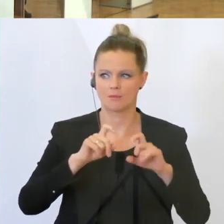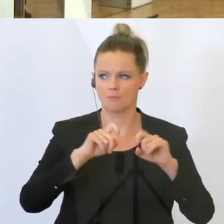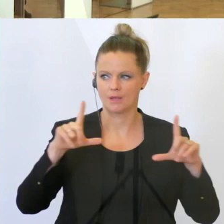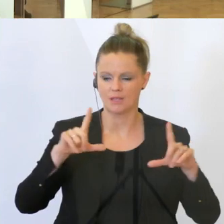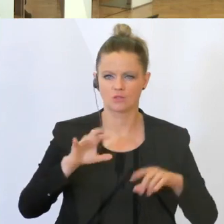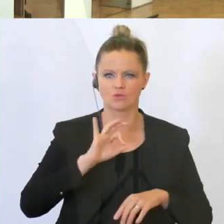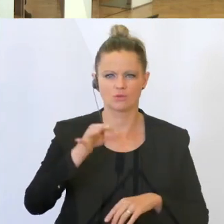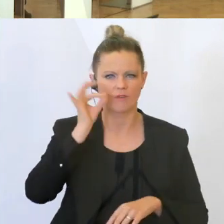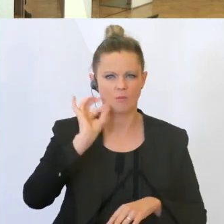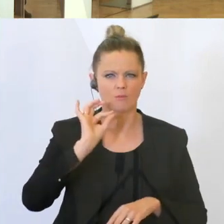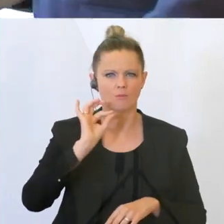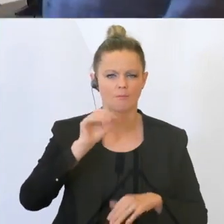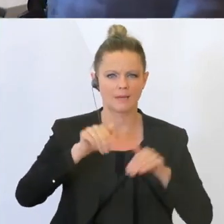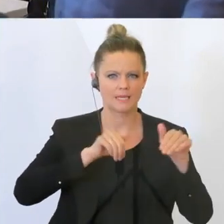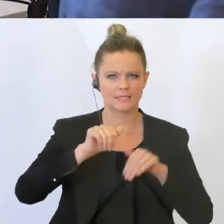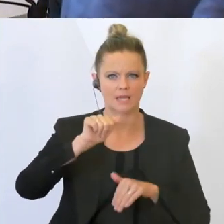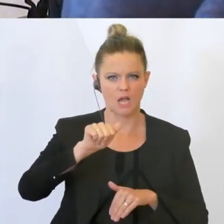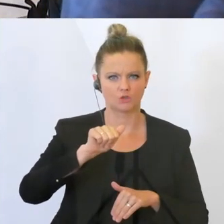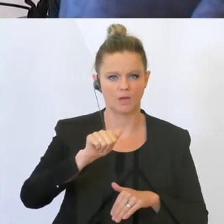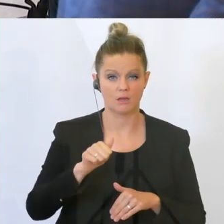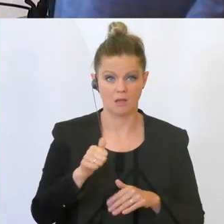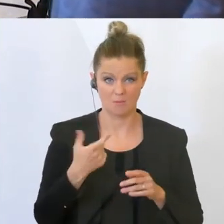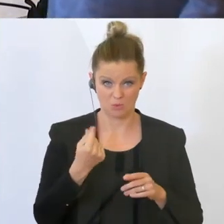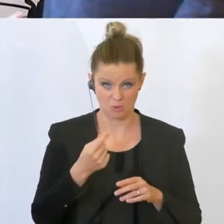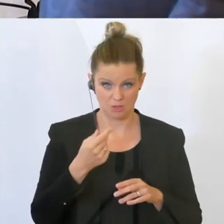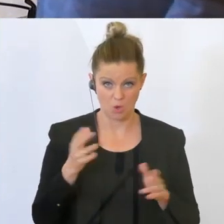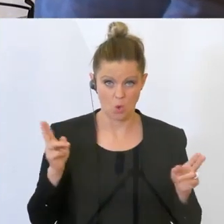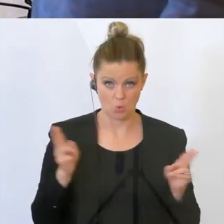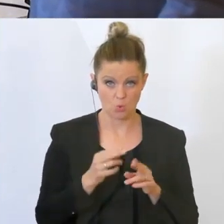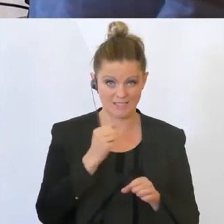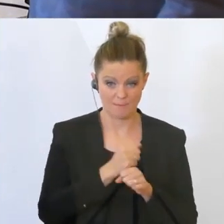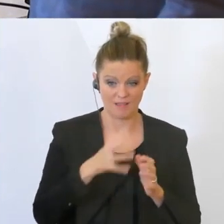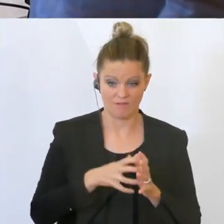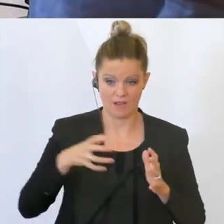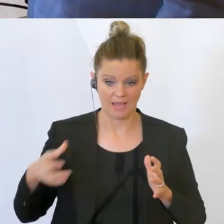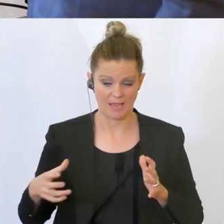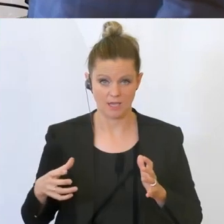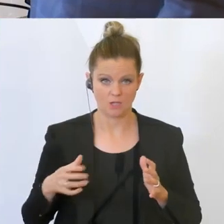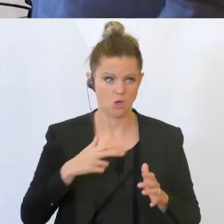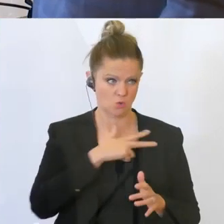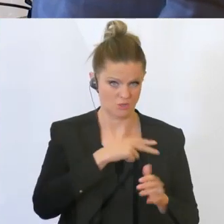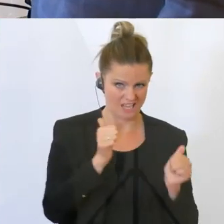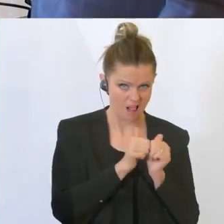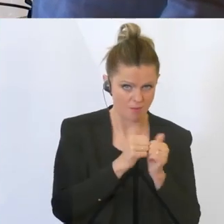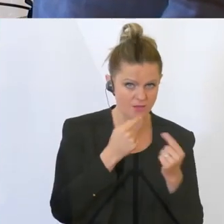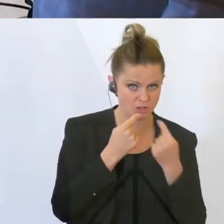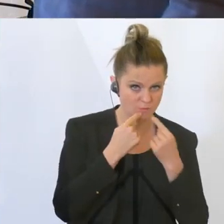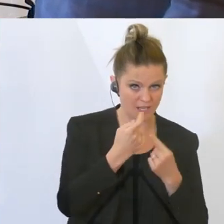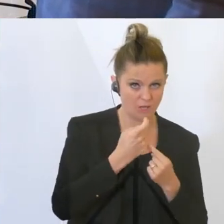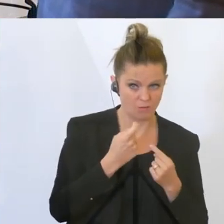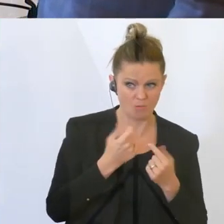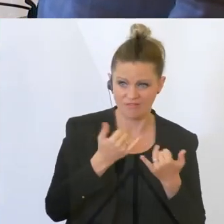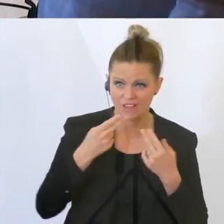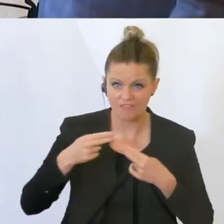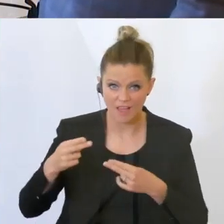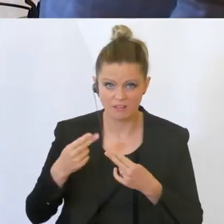Frau Ministerin Aschbacher, die Kurzarbeit, wird die jetzt verlängert? Soll es Gespräche geben mit den Sozialpartnern? Wo steht man da? Wird es da weitergehen? Und